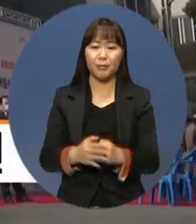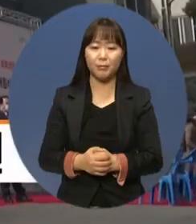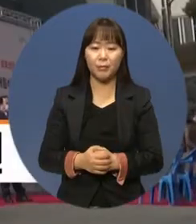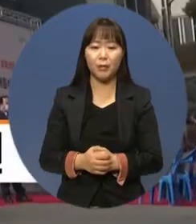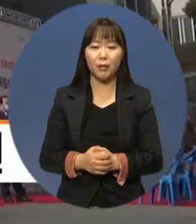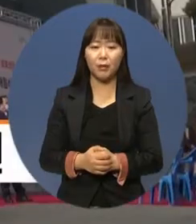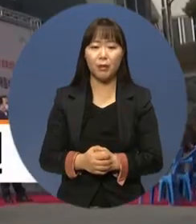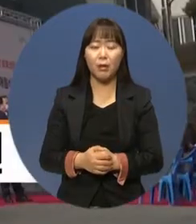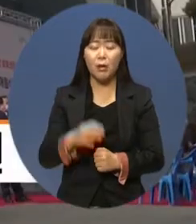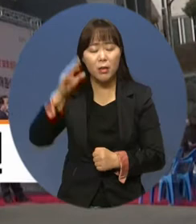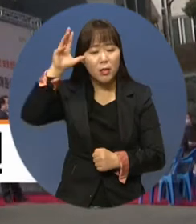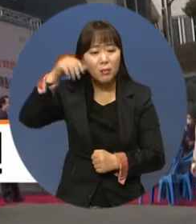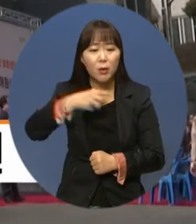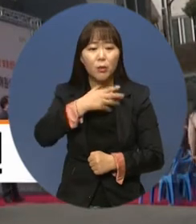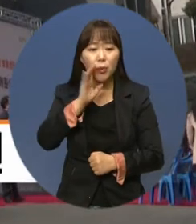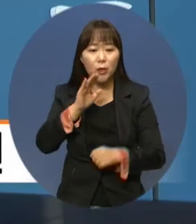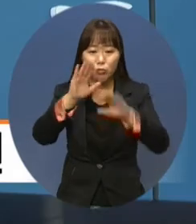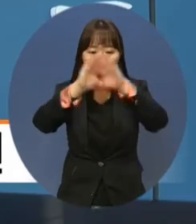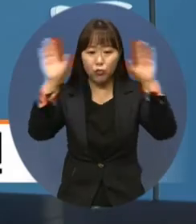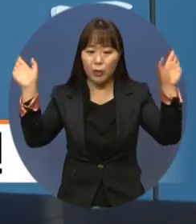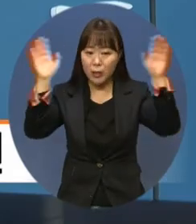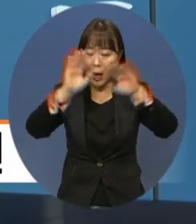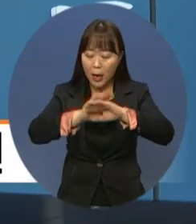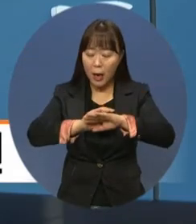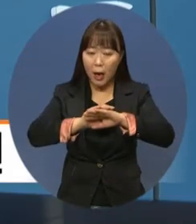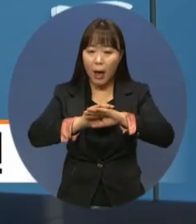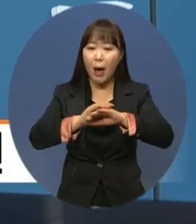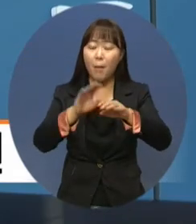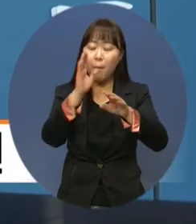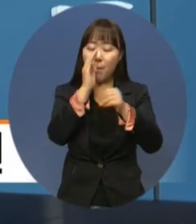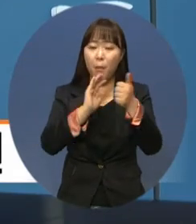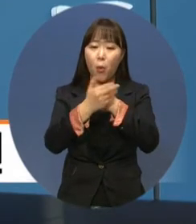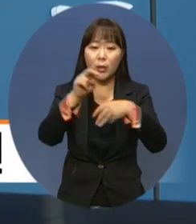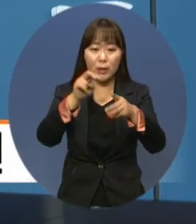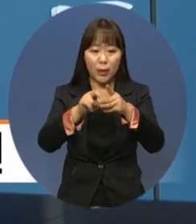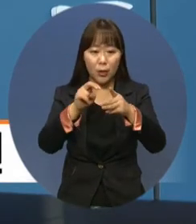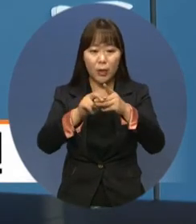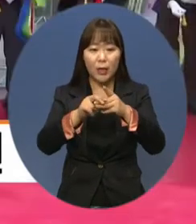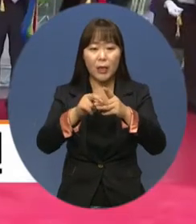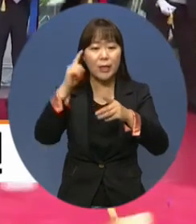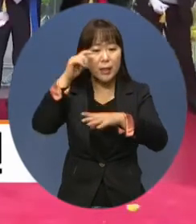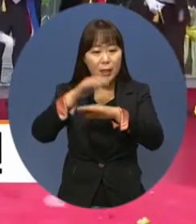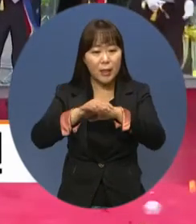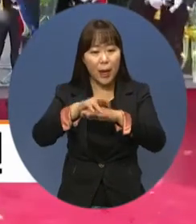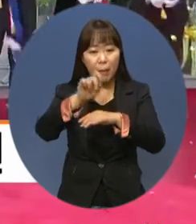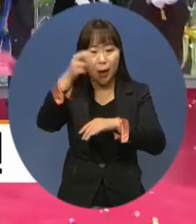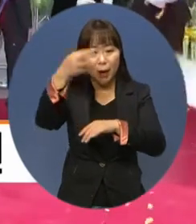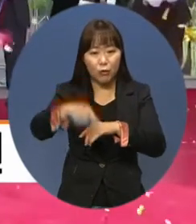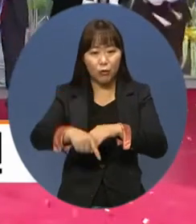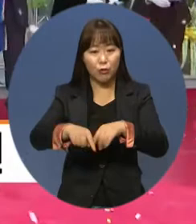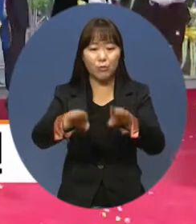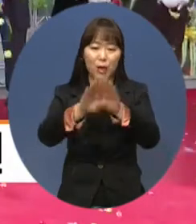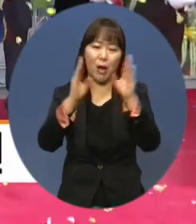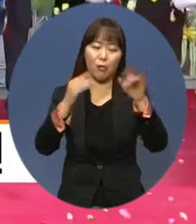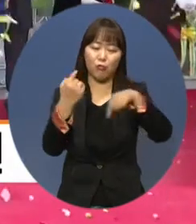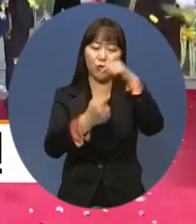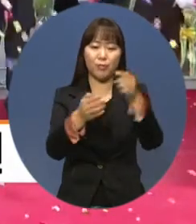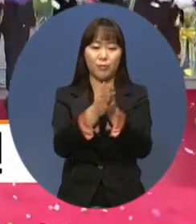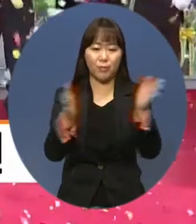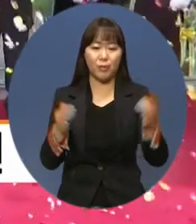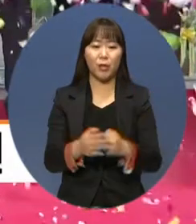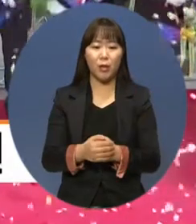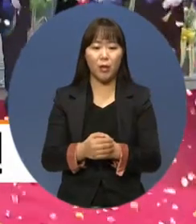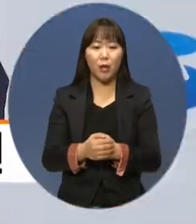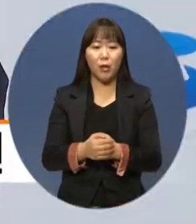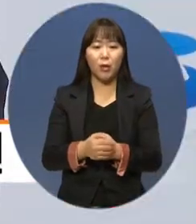여수시가 치매노인 주야간보호 센터 지혜의 마루를 지난 11일 개원하고 운영에 나섰습니다 여수시 소라면